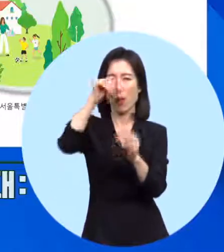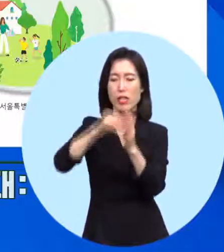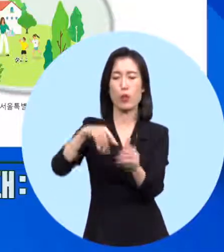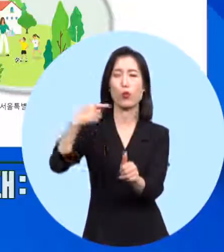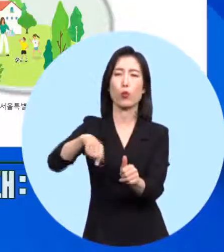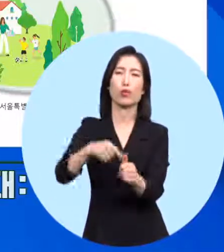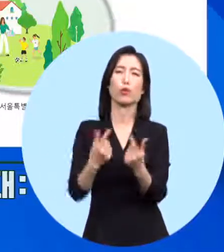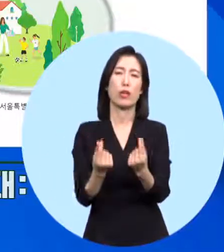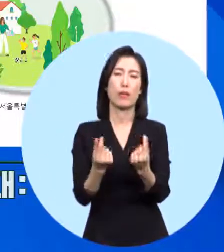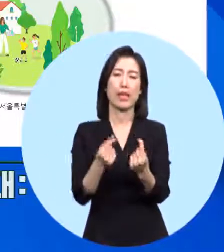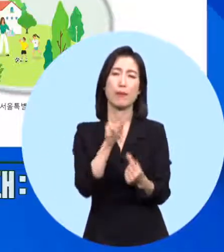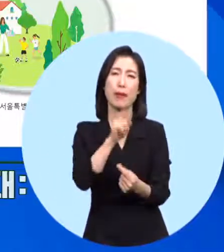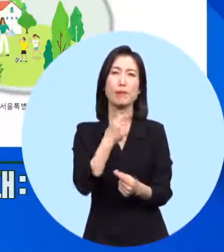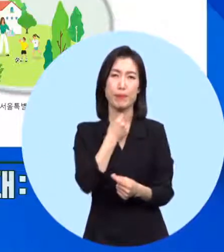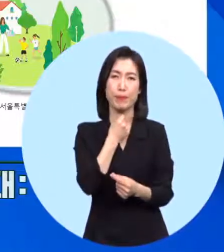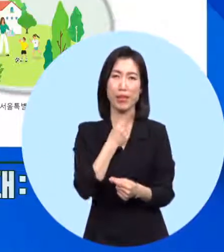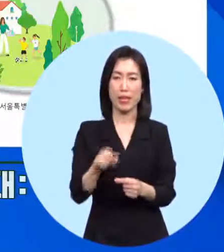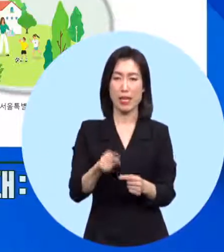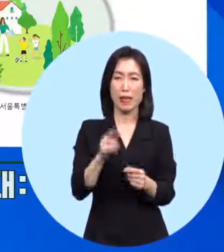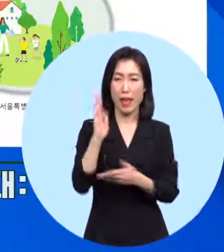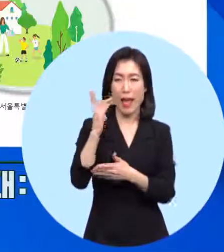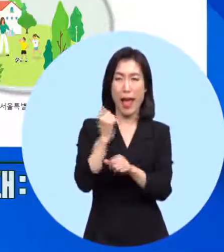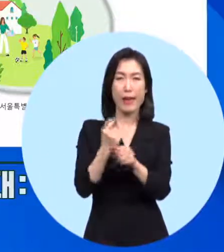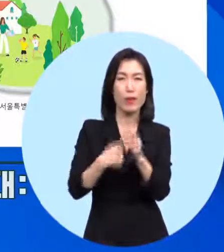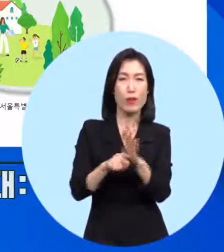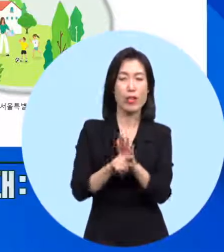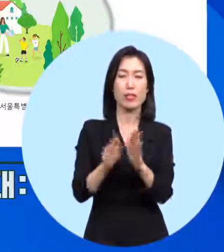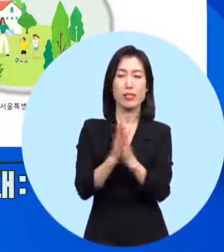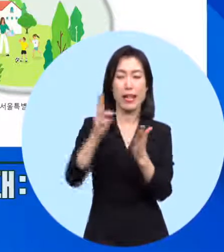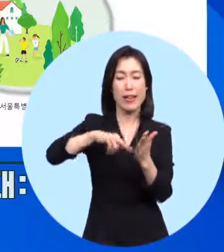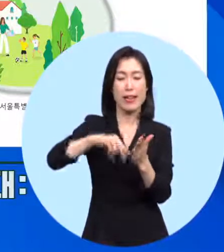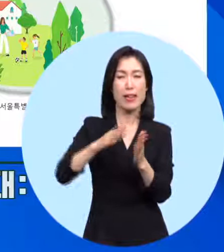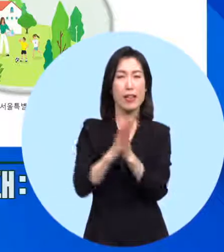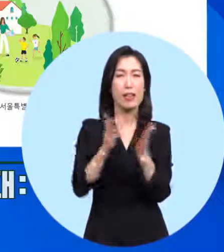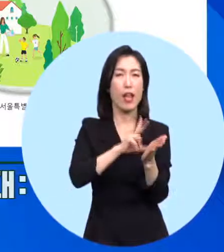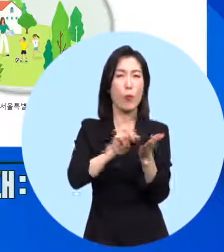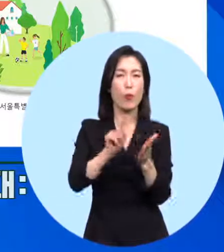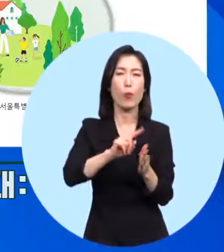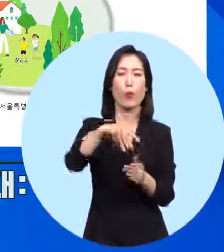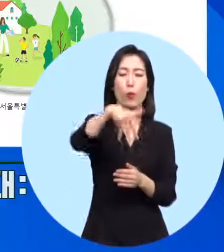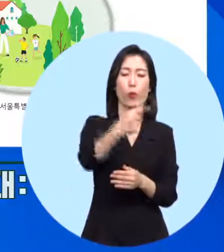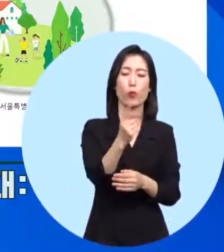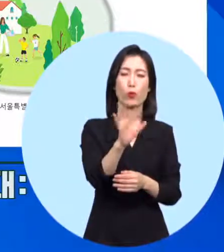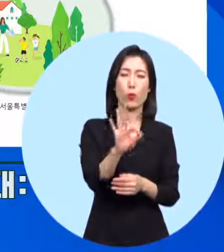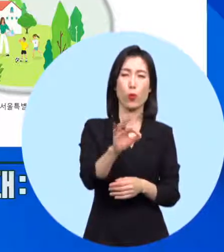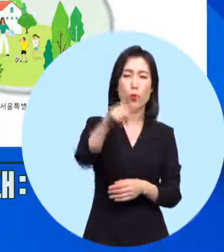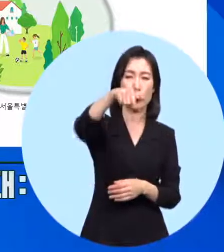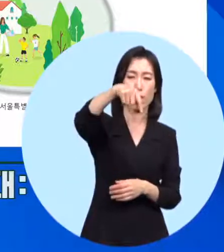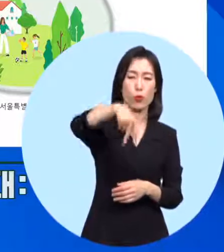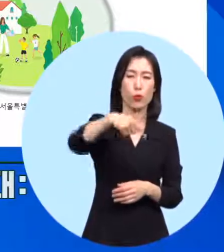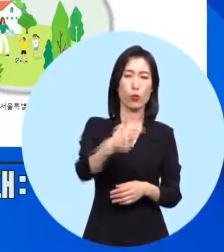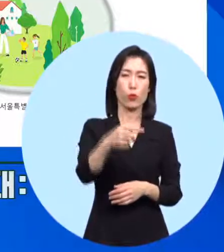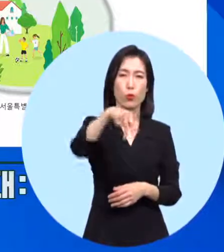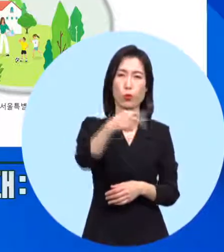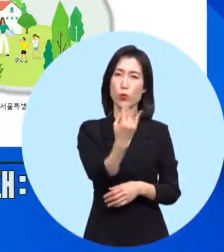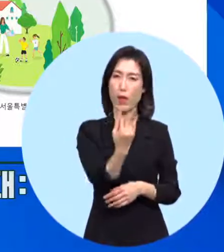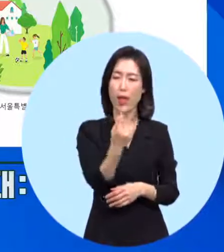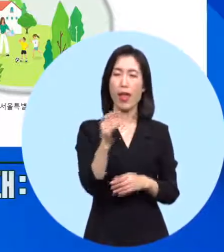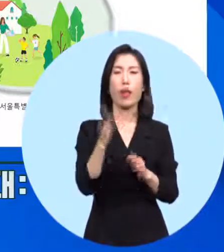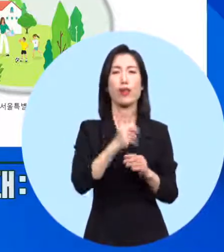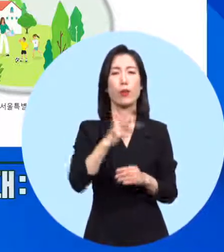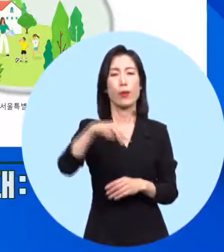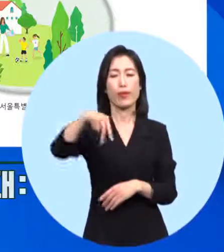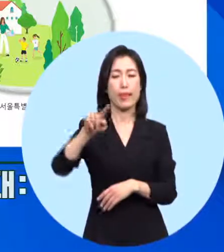읽은 책이 제랄드 다이아몬드의 총균세, 그 다음에